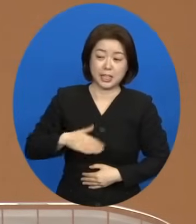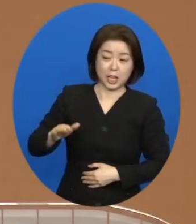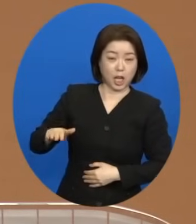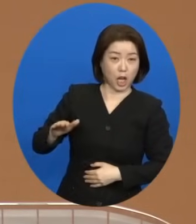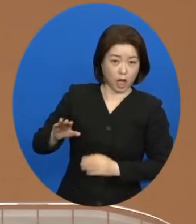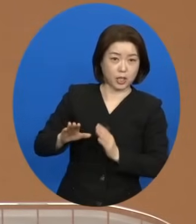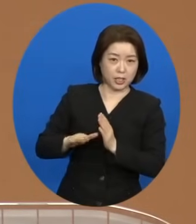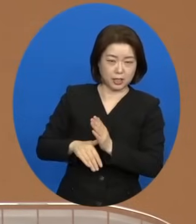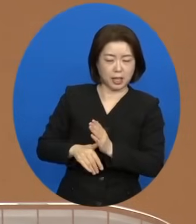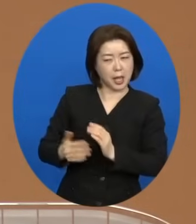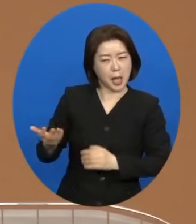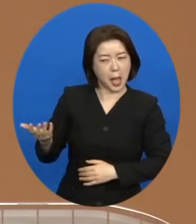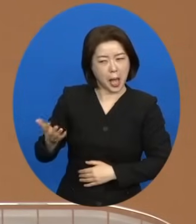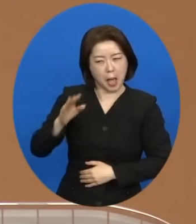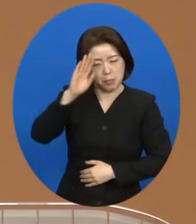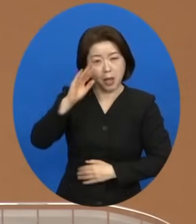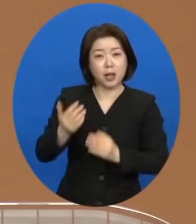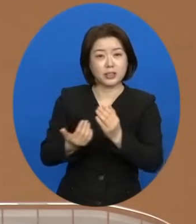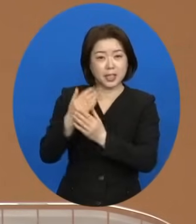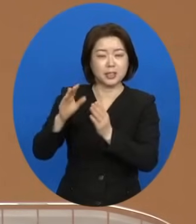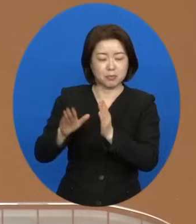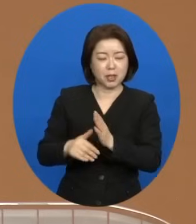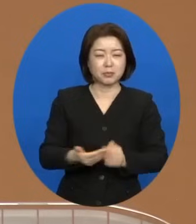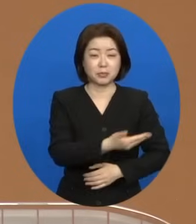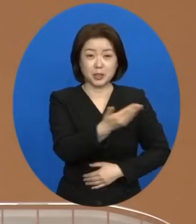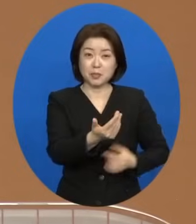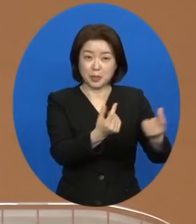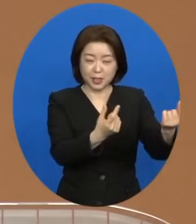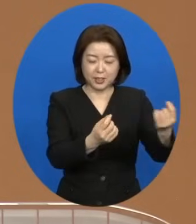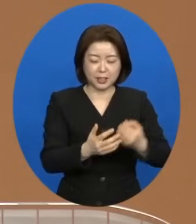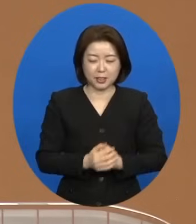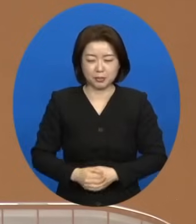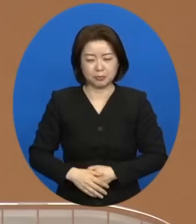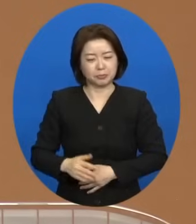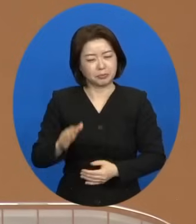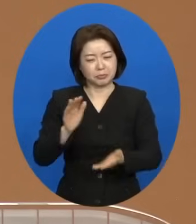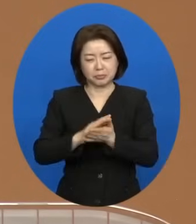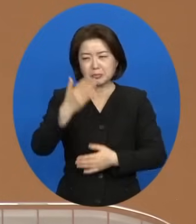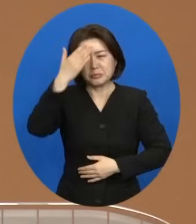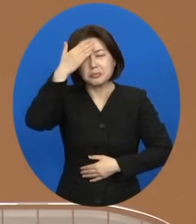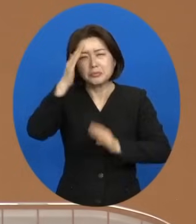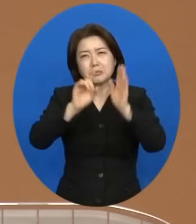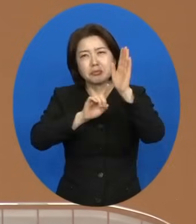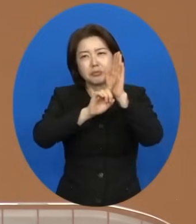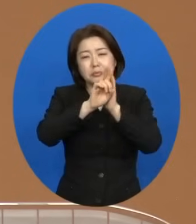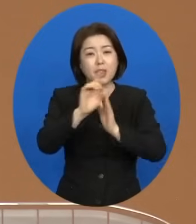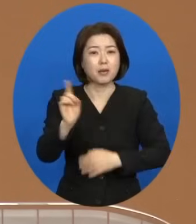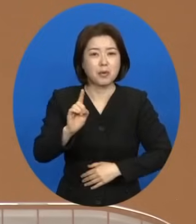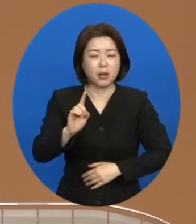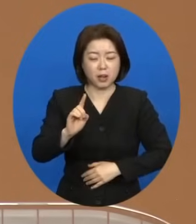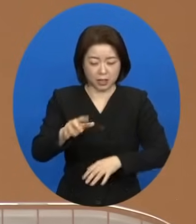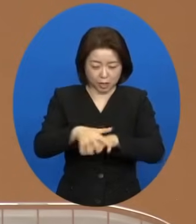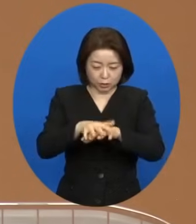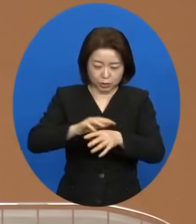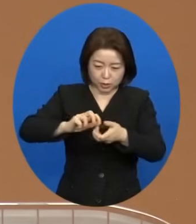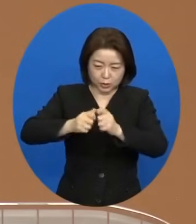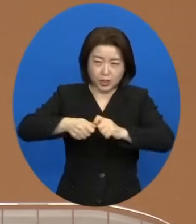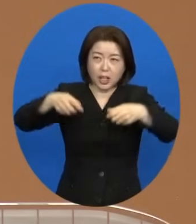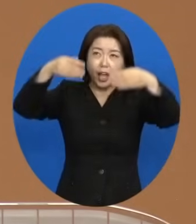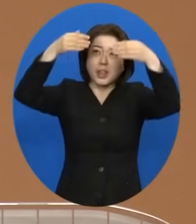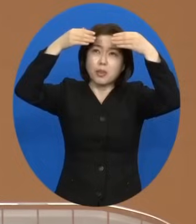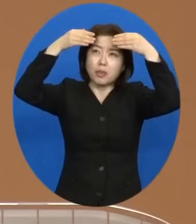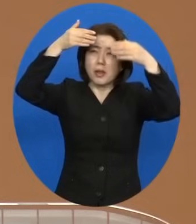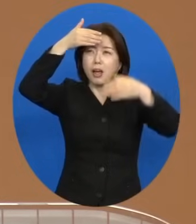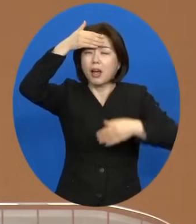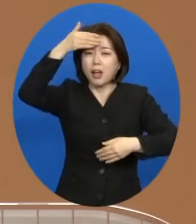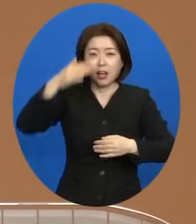아프곤 했을 때 아마 여러분들도 그런 경험이 있을 겁니다 아프면 열이나면 머리에 뭘 올려 넣습니까 수건을 이렇게 올려 놓죠